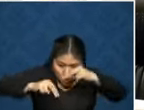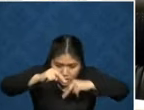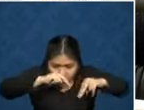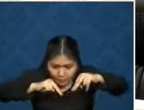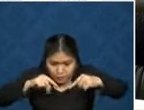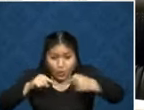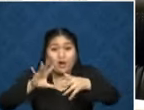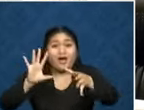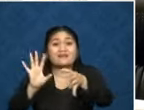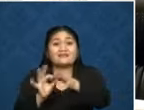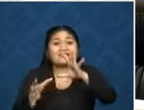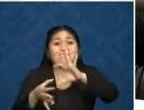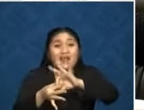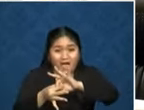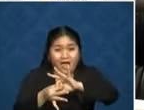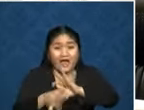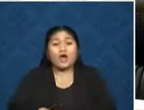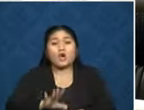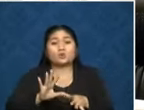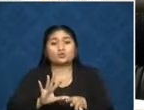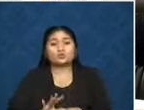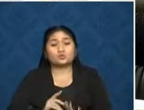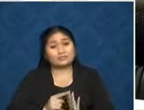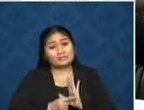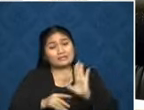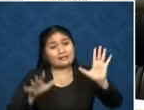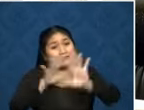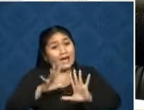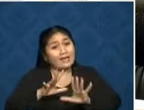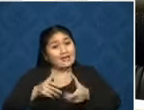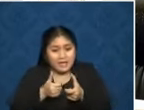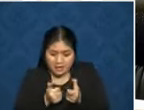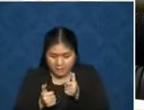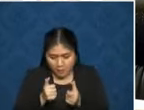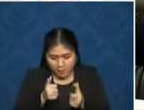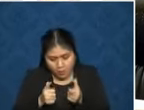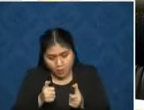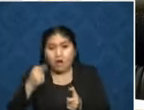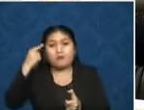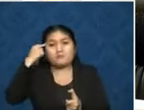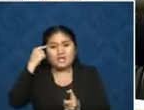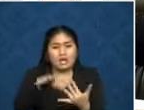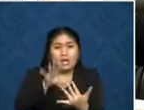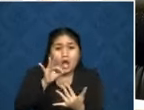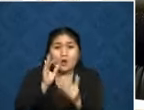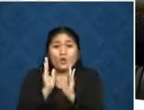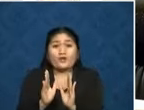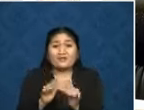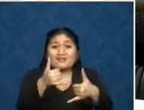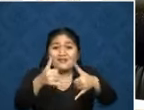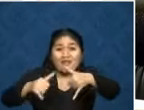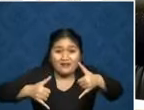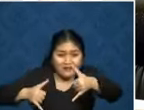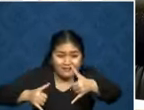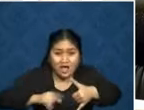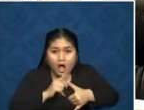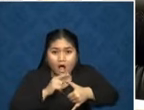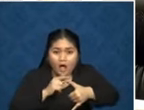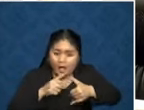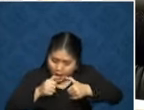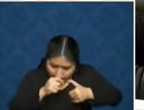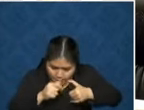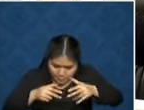การกีฬานะครับเหมือนในเกมที่เราจะเห็นชัดๆว่าต่อการที่จะเลือกตัวผู้เล่นเนี่ยถ้าใช้ AI ใช้กล้องวิ